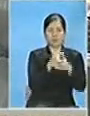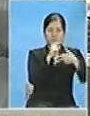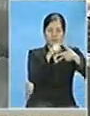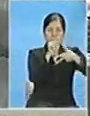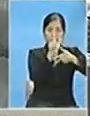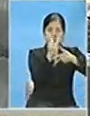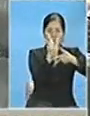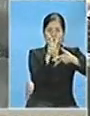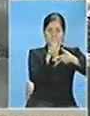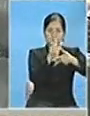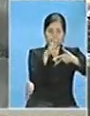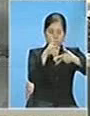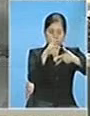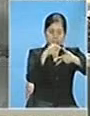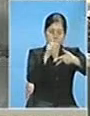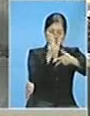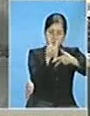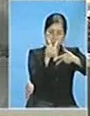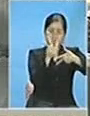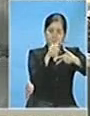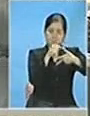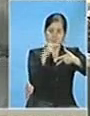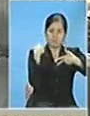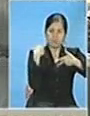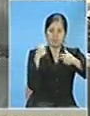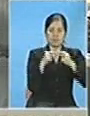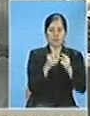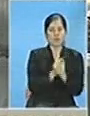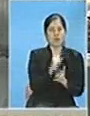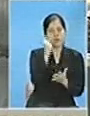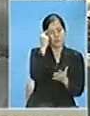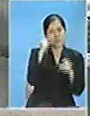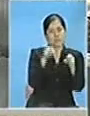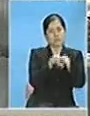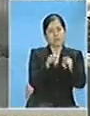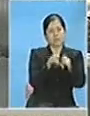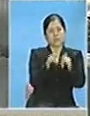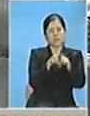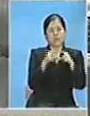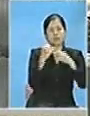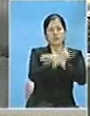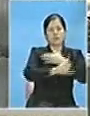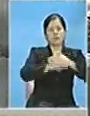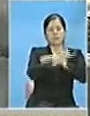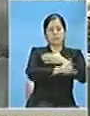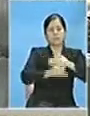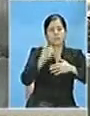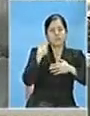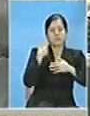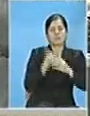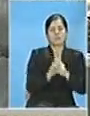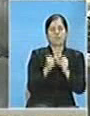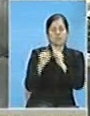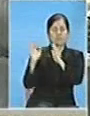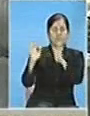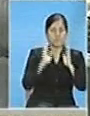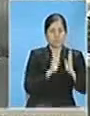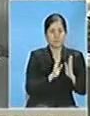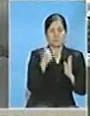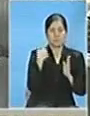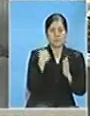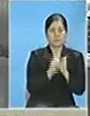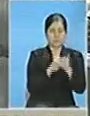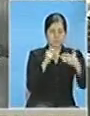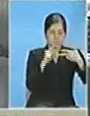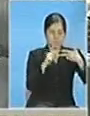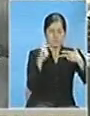างหนึ่งก็คือการหาพื้นที่เพิ่มเติมอย่างเนเธอร์แลนด์อันที่2ก็คือแยกไอ้ flood plain นะฮะออกจากทะเลอันที่3คือแยกพื้น